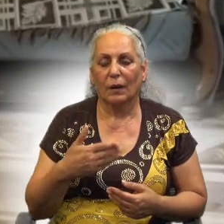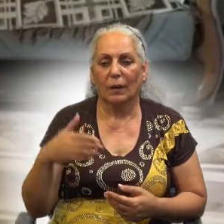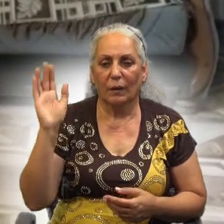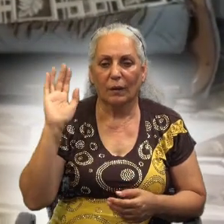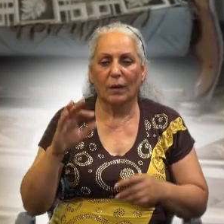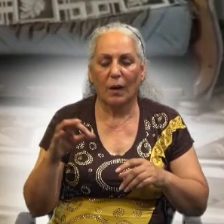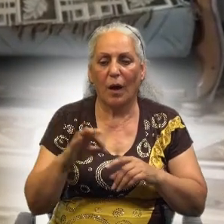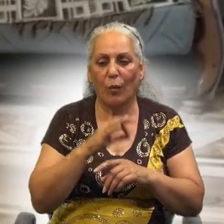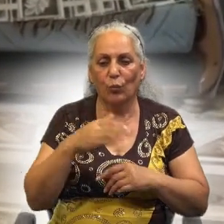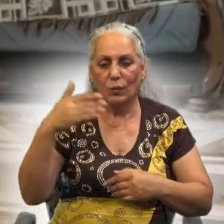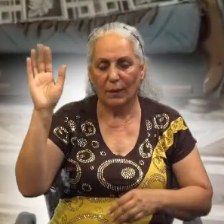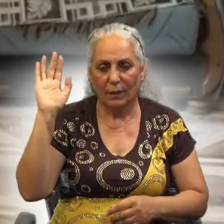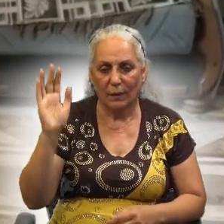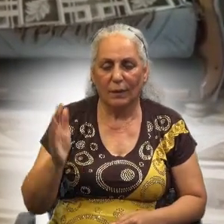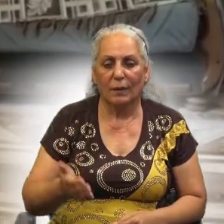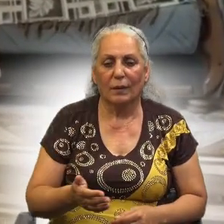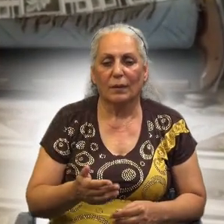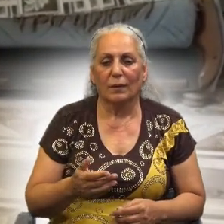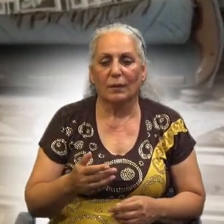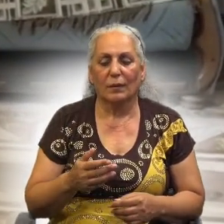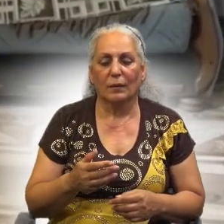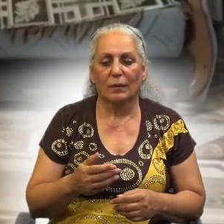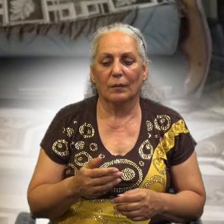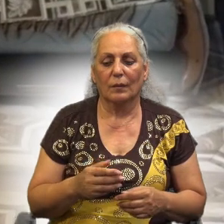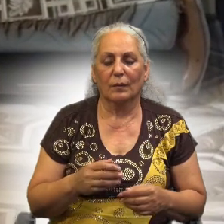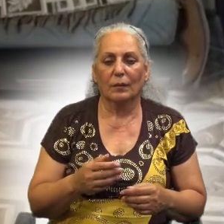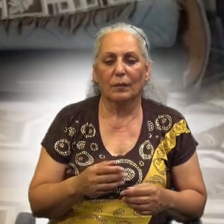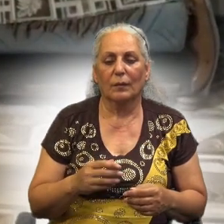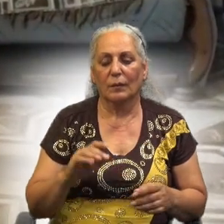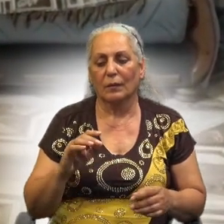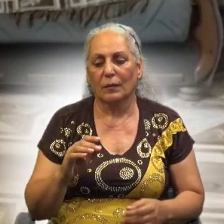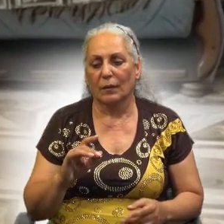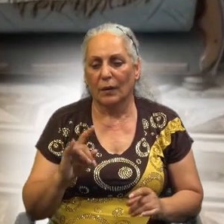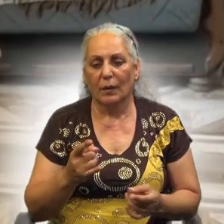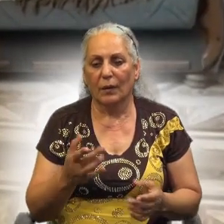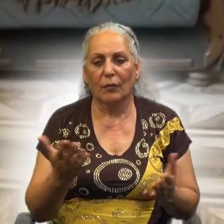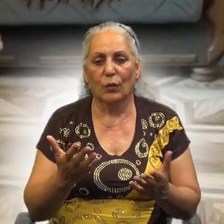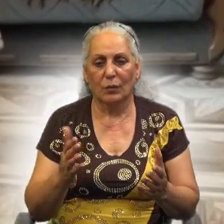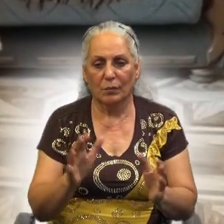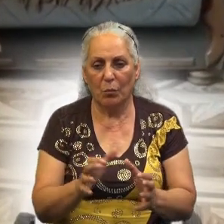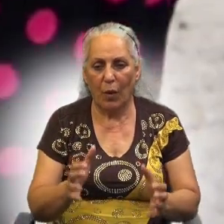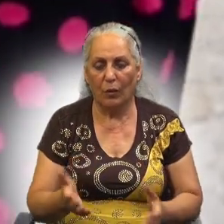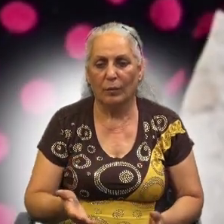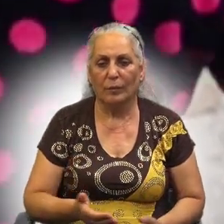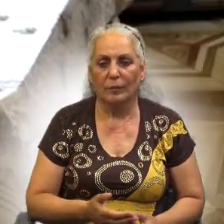Կարծում եմ ամուսին եմ տեսնում, չնայած որ դուրս չեմ, ինչո՞վ է երեխեքն ապրում։